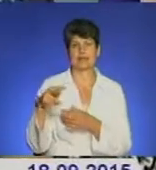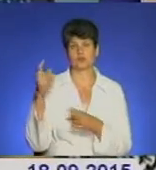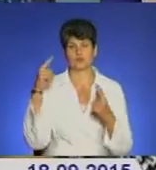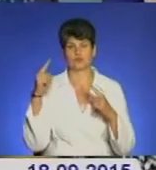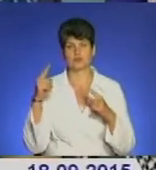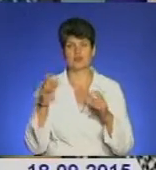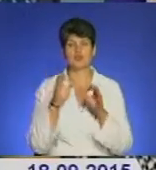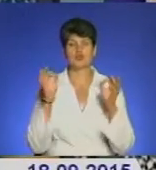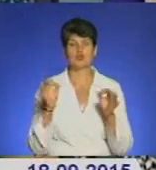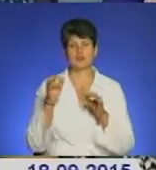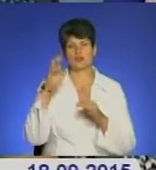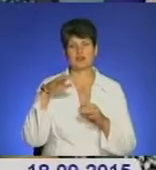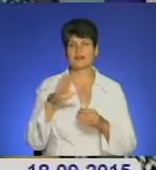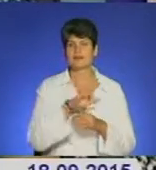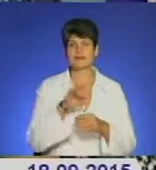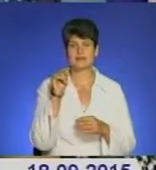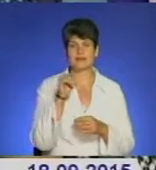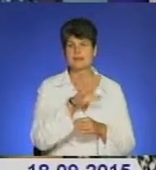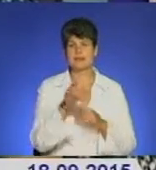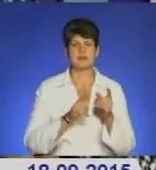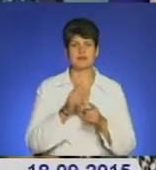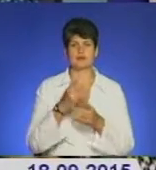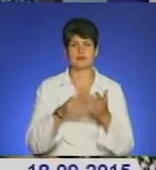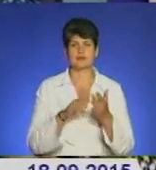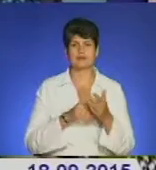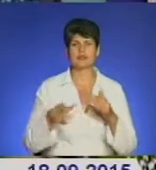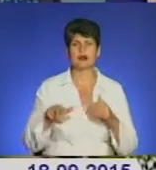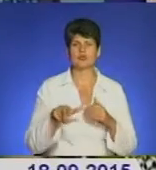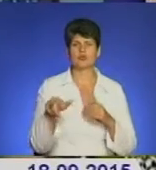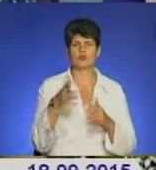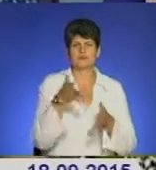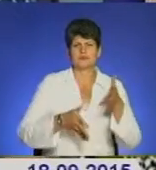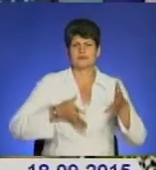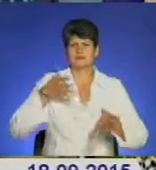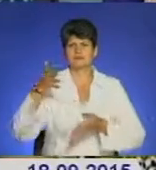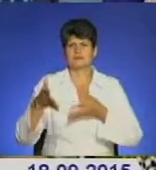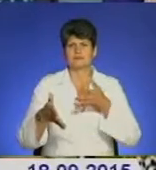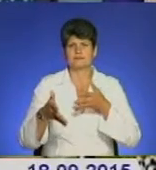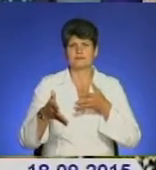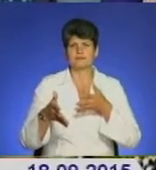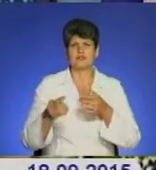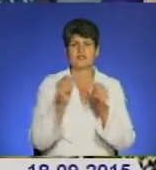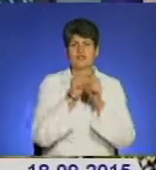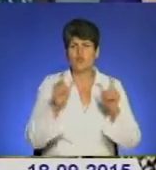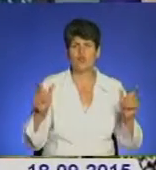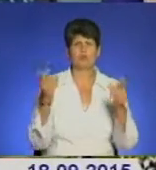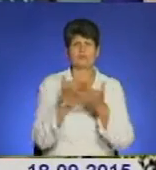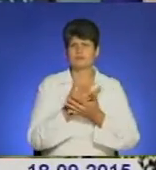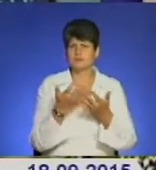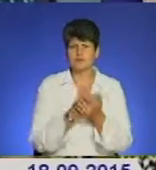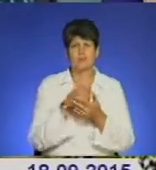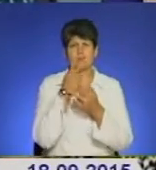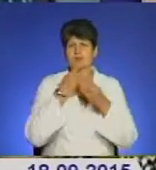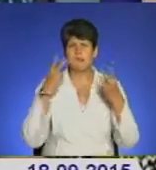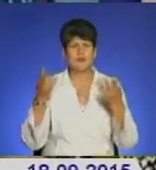Та ніщо в країні тій не мінялось зовсім. На дорогах там багнюка – і ні школи, ні кіно там не